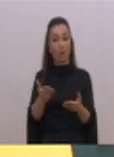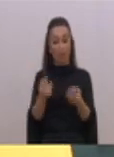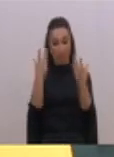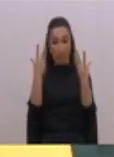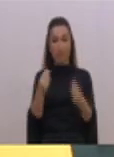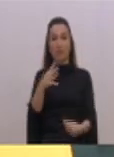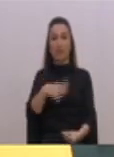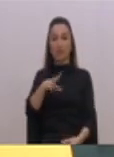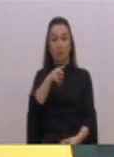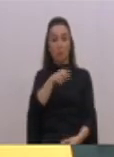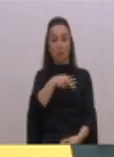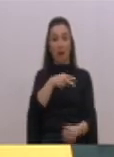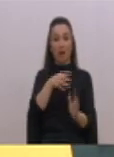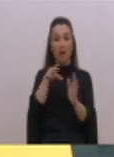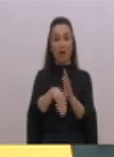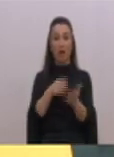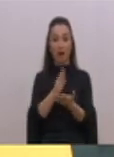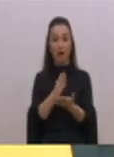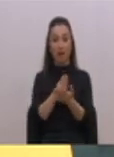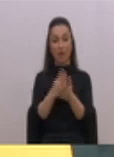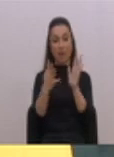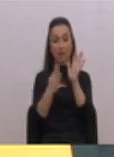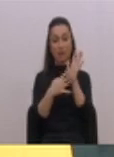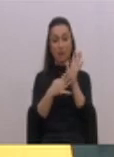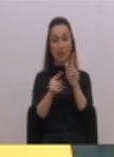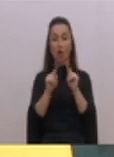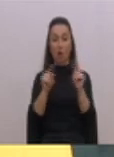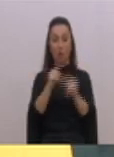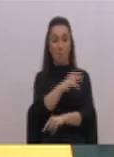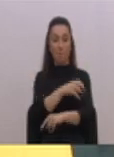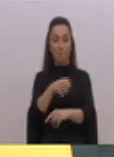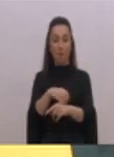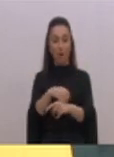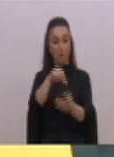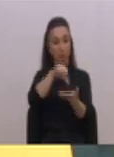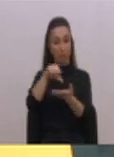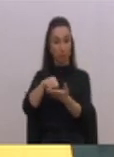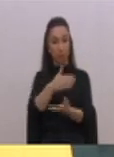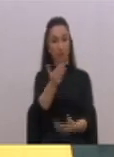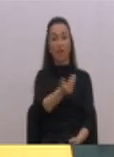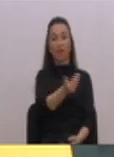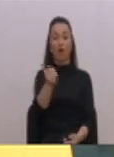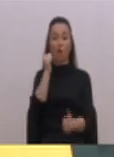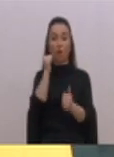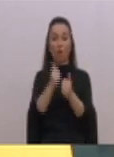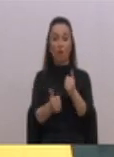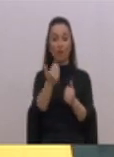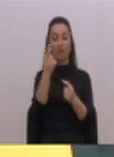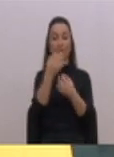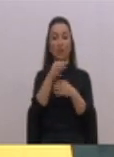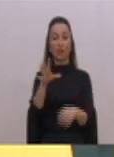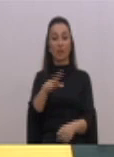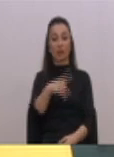დღეს საქართველოს პარლამენტში არის 9 ოპოზიციური პარტია წარმოდგენილი. თქვენ ყოველთვის თქვენი დემოკრატია